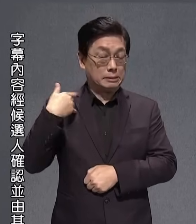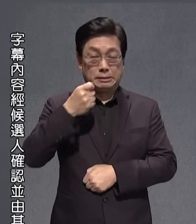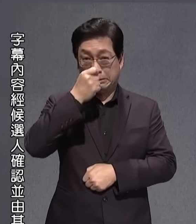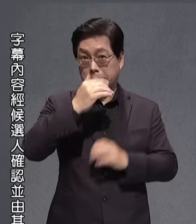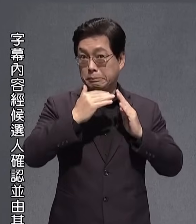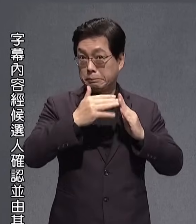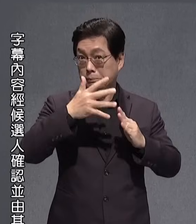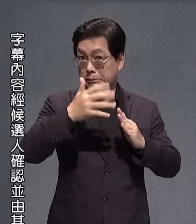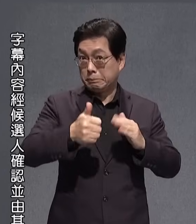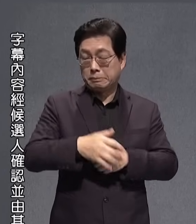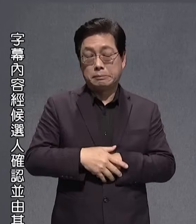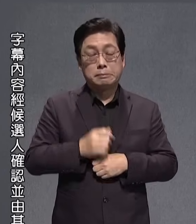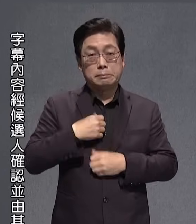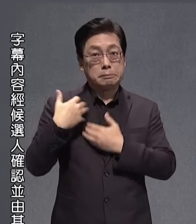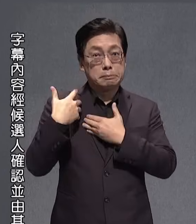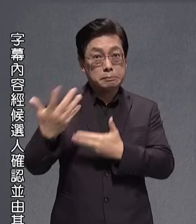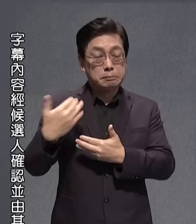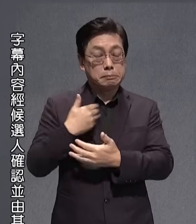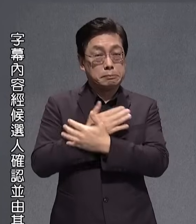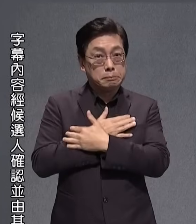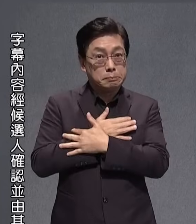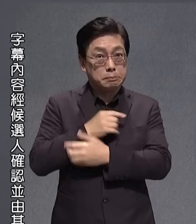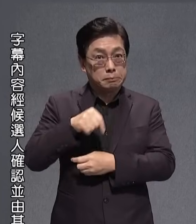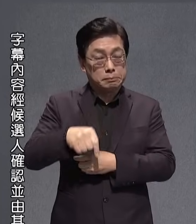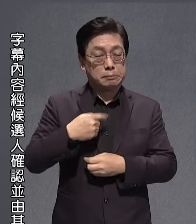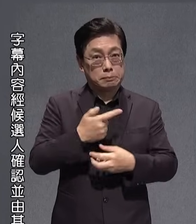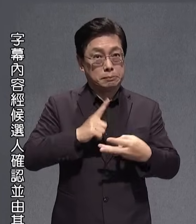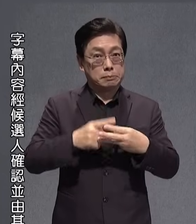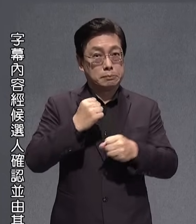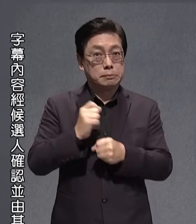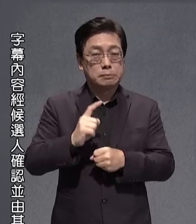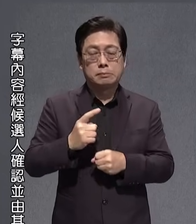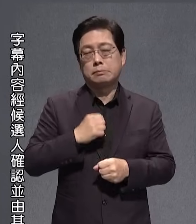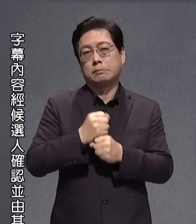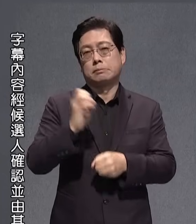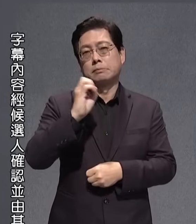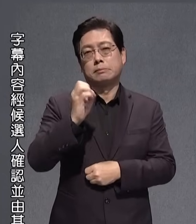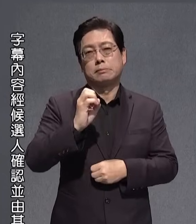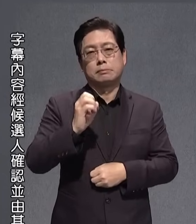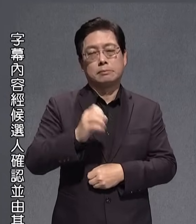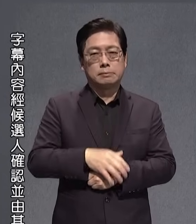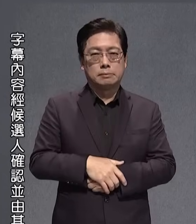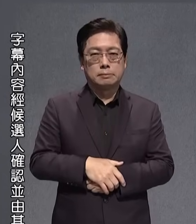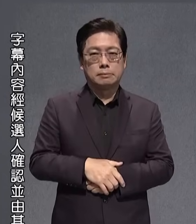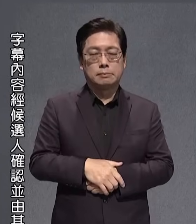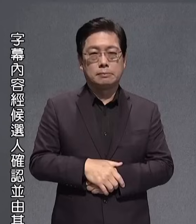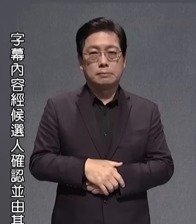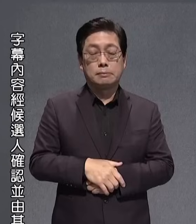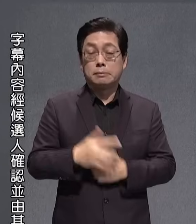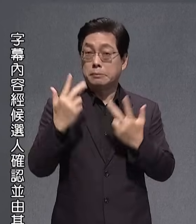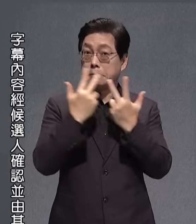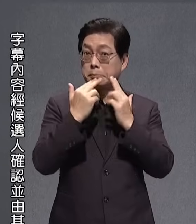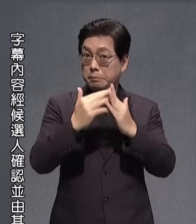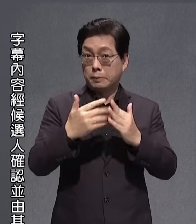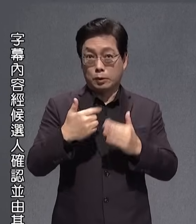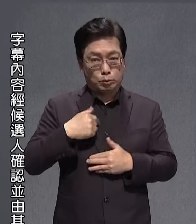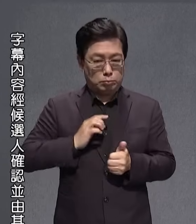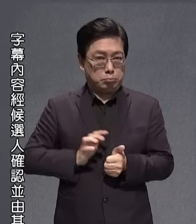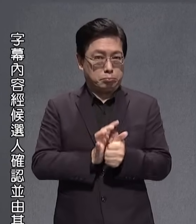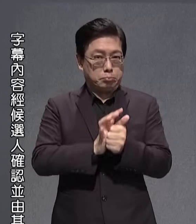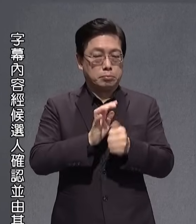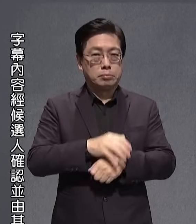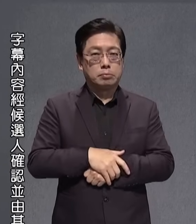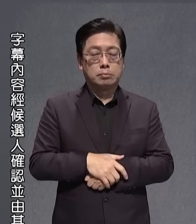市公共托育最重要的工作都没有做，是零。新北市在我推动底